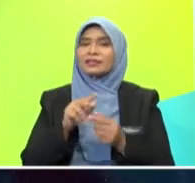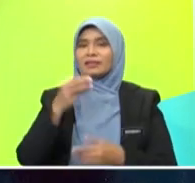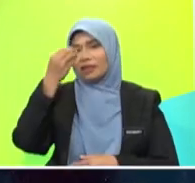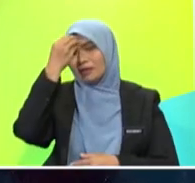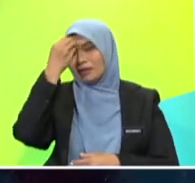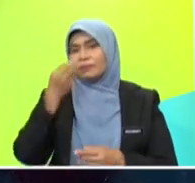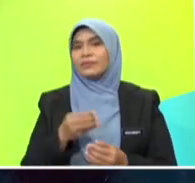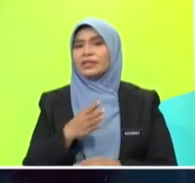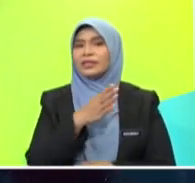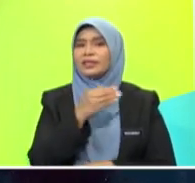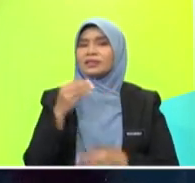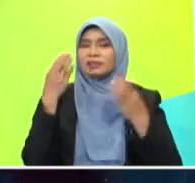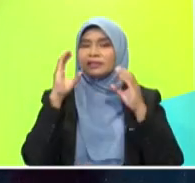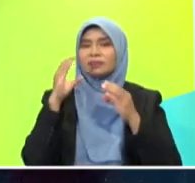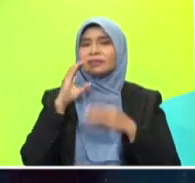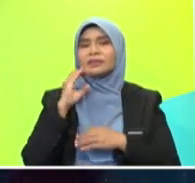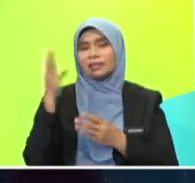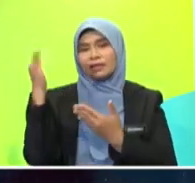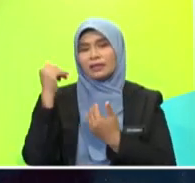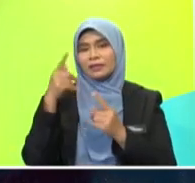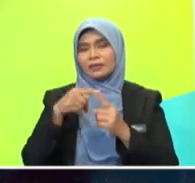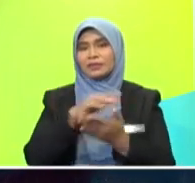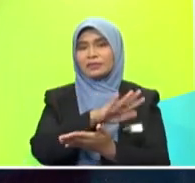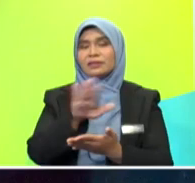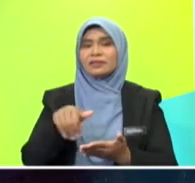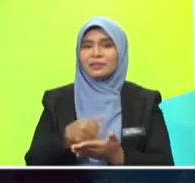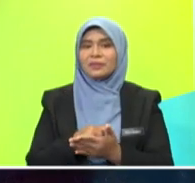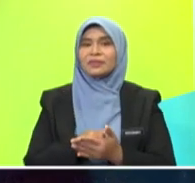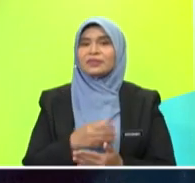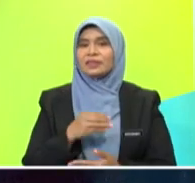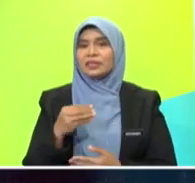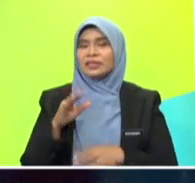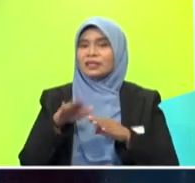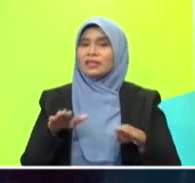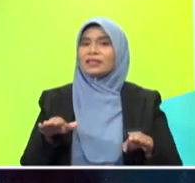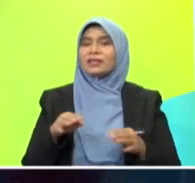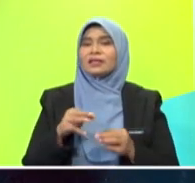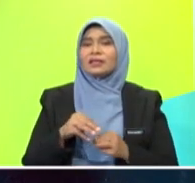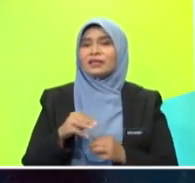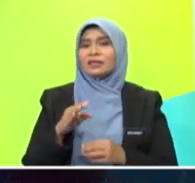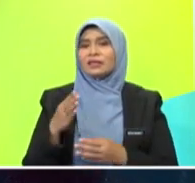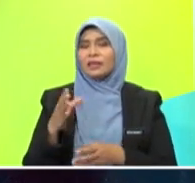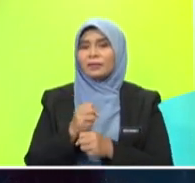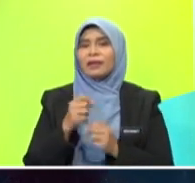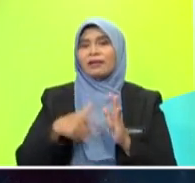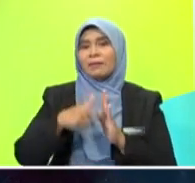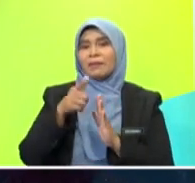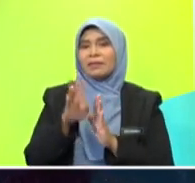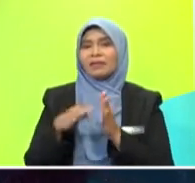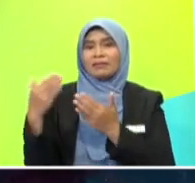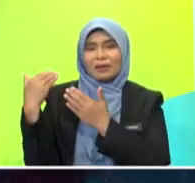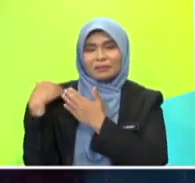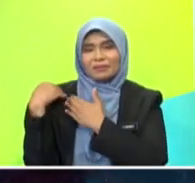hujan harapkan eee kemudian semua kita harapkan semua adik-adik yang sedang menuntut di TV ini dapat bertanggung